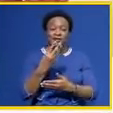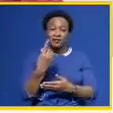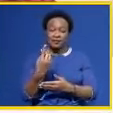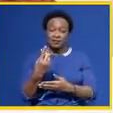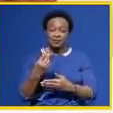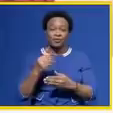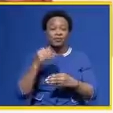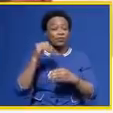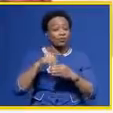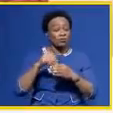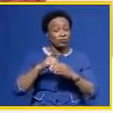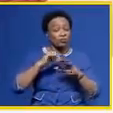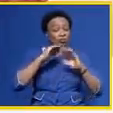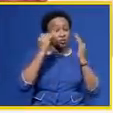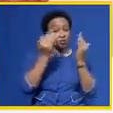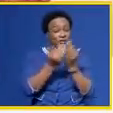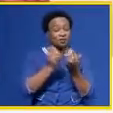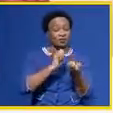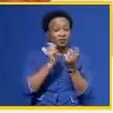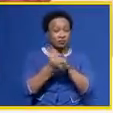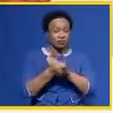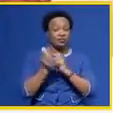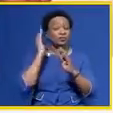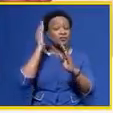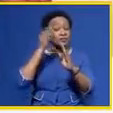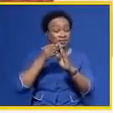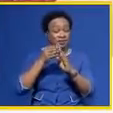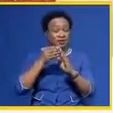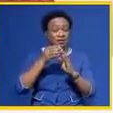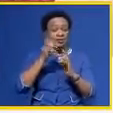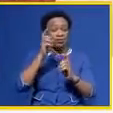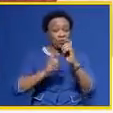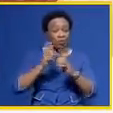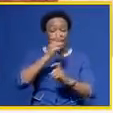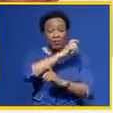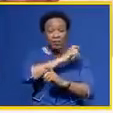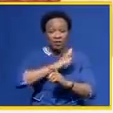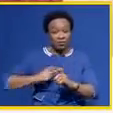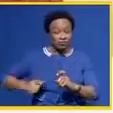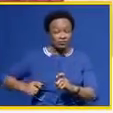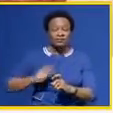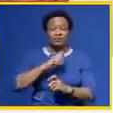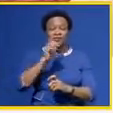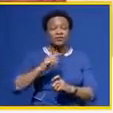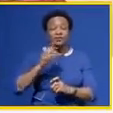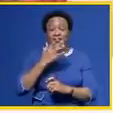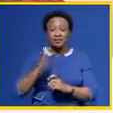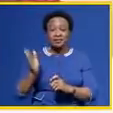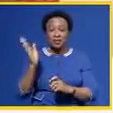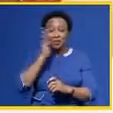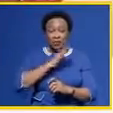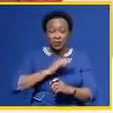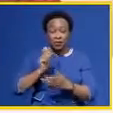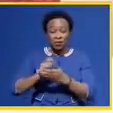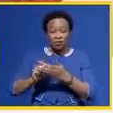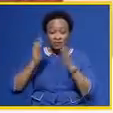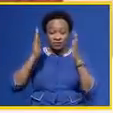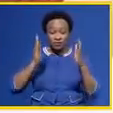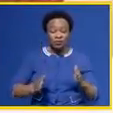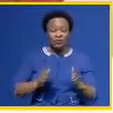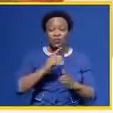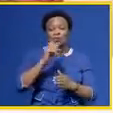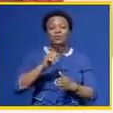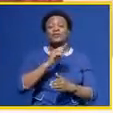Chama cha Mapinduzi waliotiania ya kugombea nafasi ya urais wa Zanzibar kimekamilika hapa afisi kuu za CCM